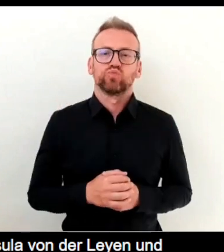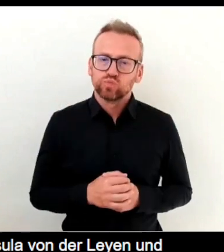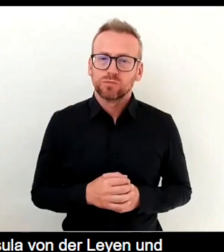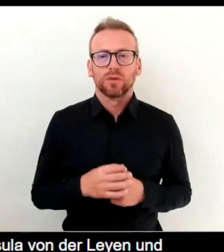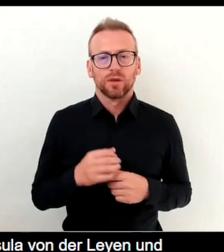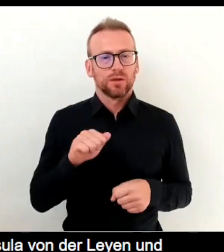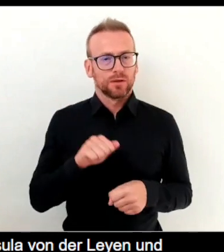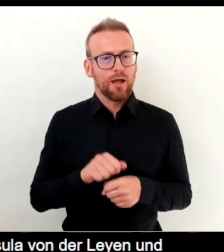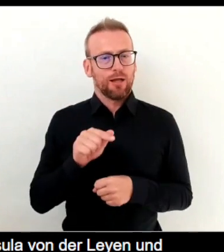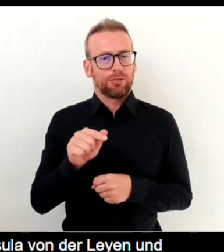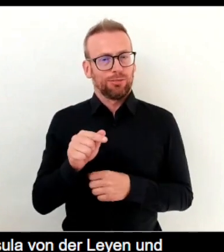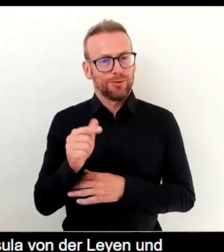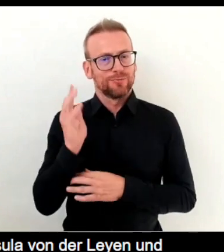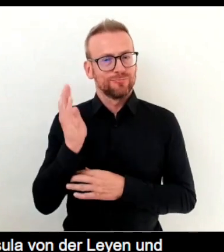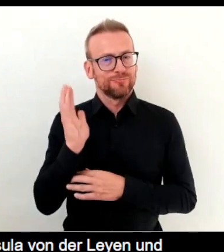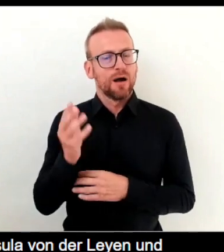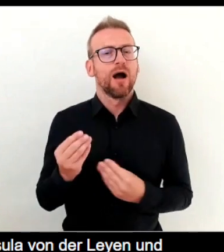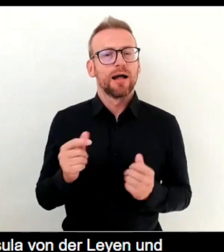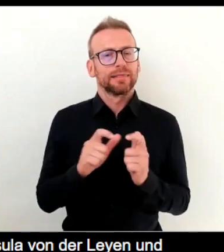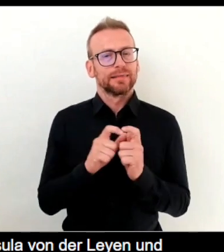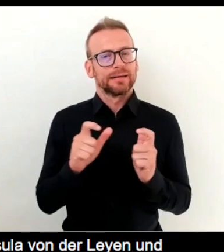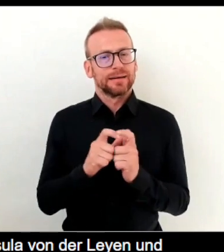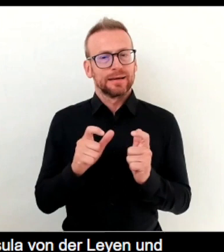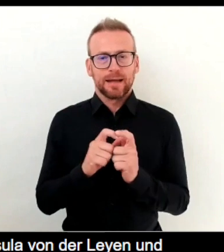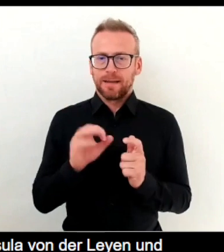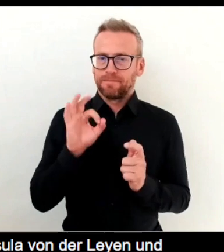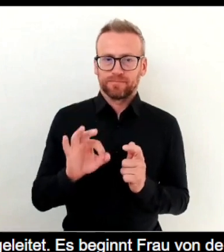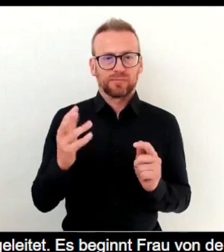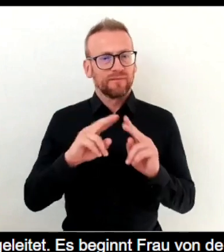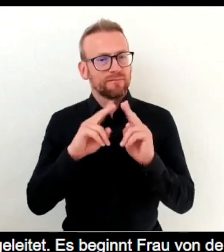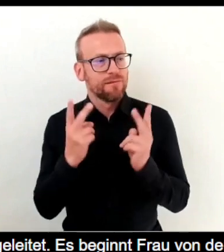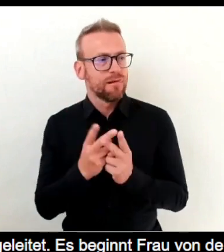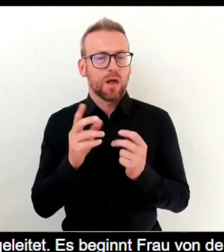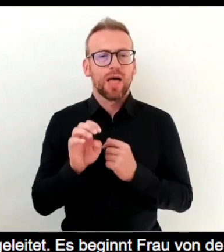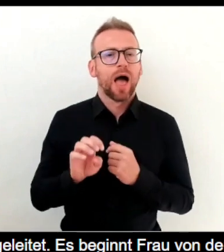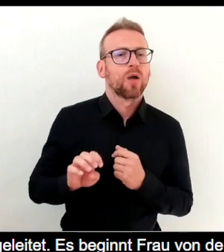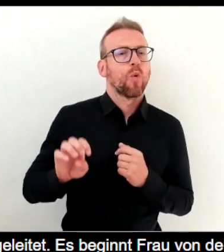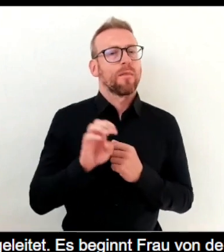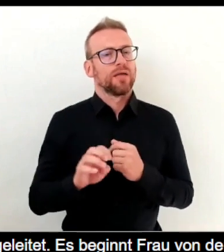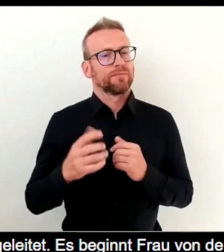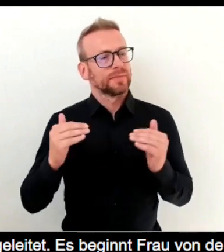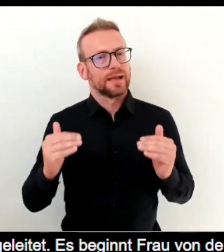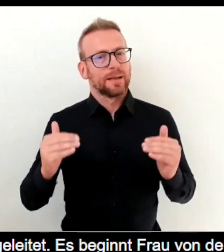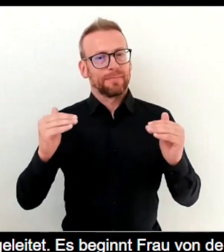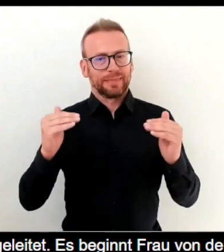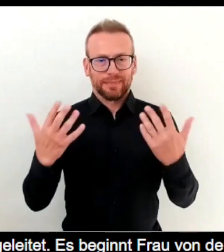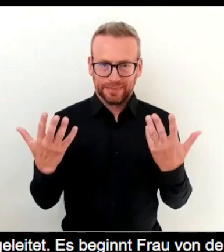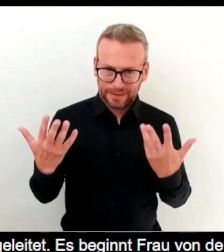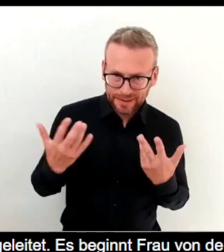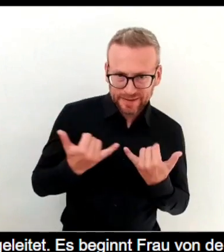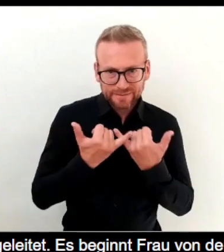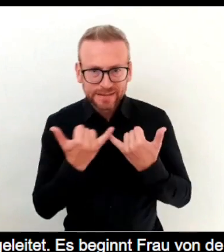unmittelbar in Bayern auswirken. Ob das nun der russische Angriffskrieg ist oder die daraus